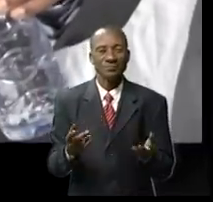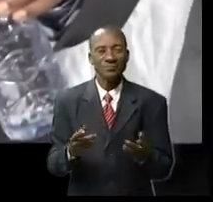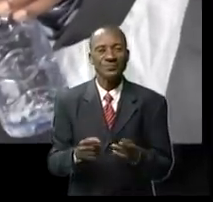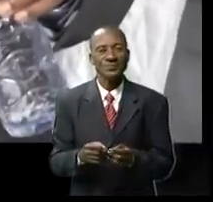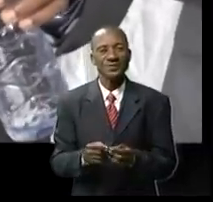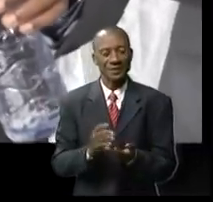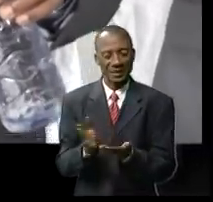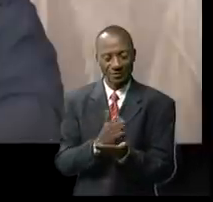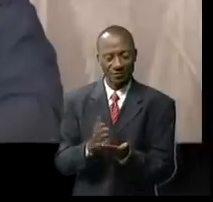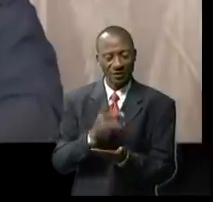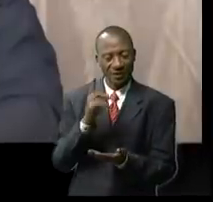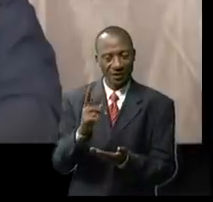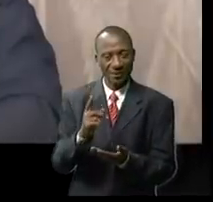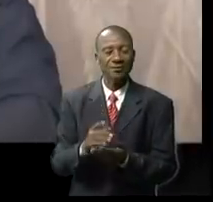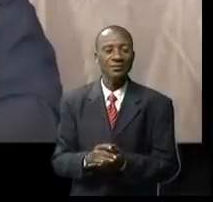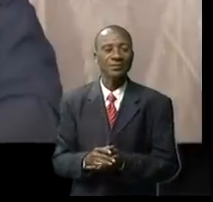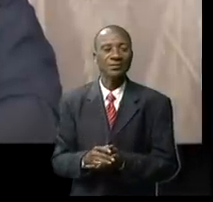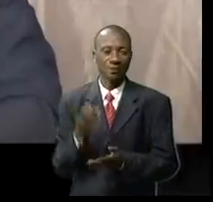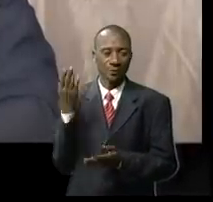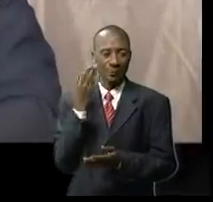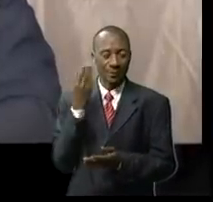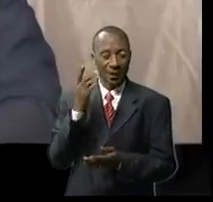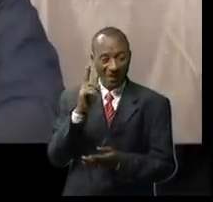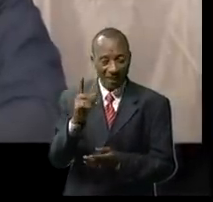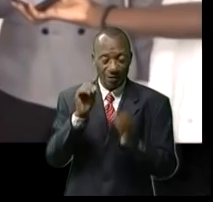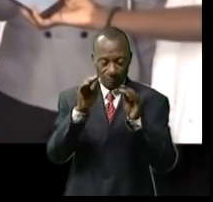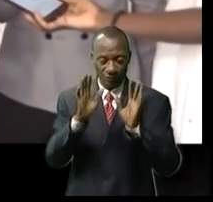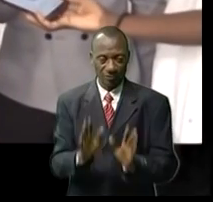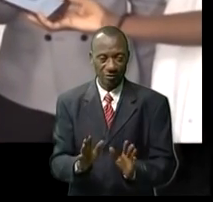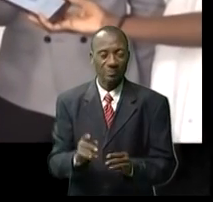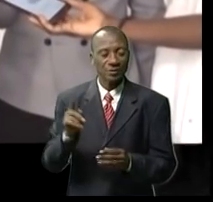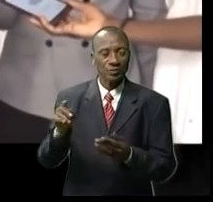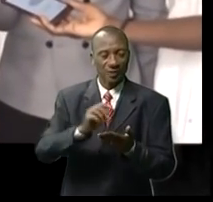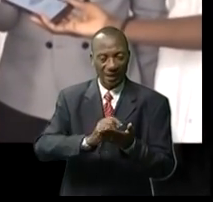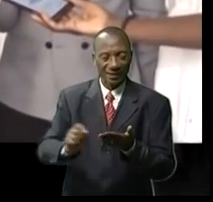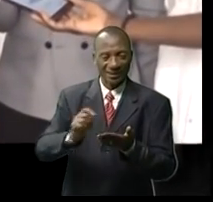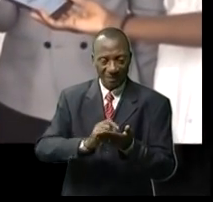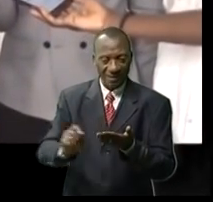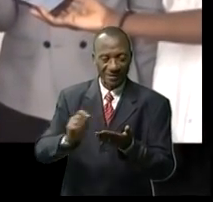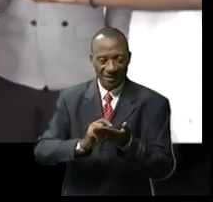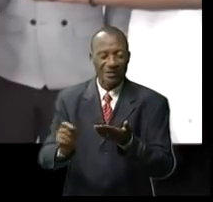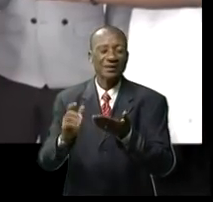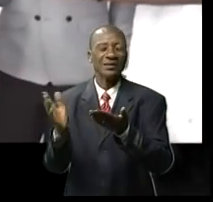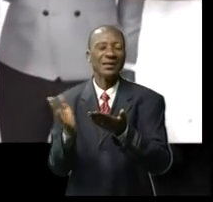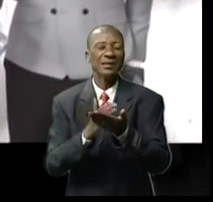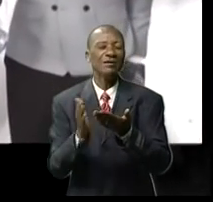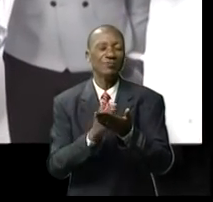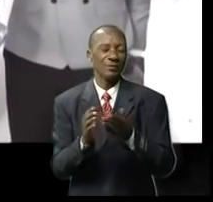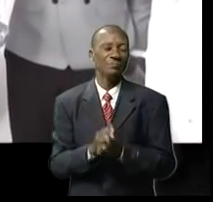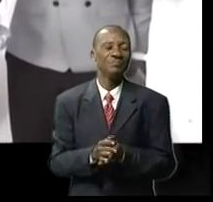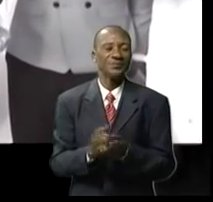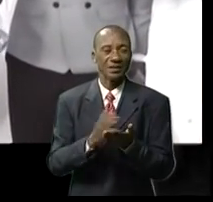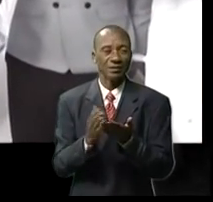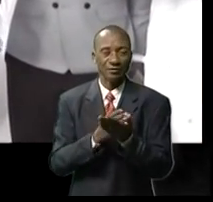182 pages est un appel de l'auteur à ses compatriotes congolais à prise des responsabilités pour surmonter les épreuves et à